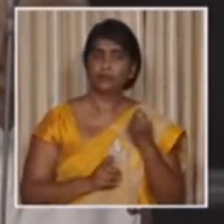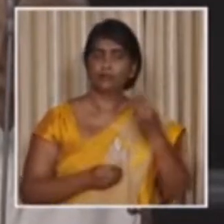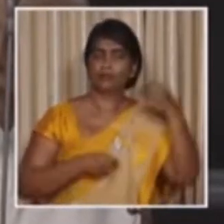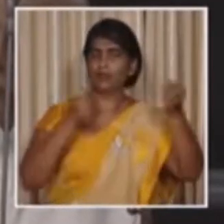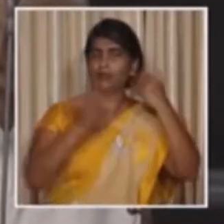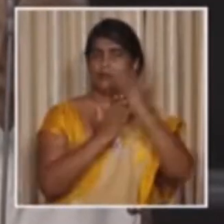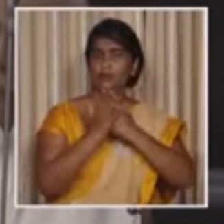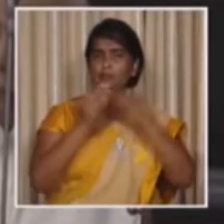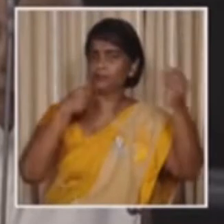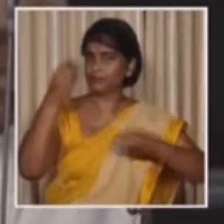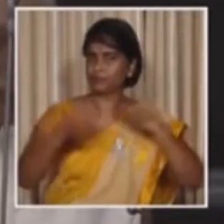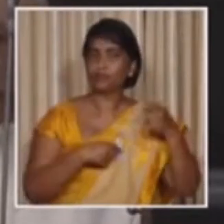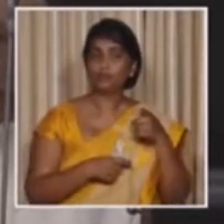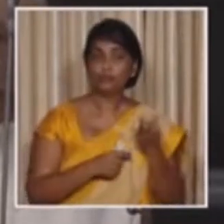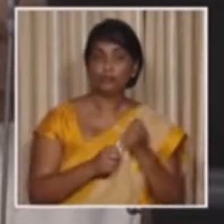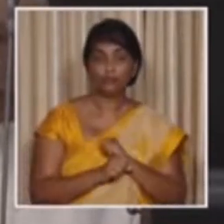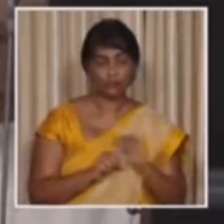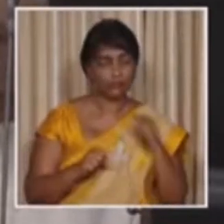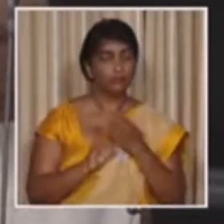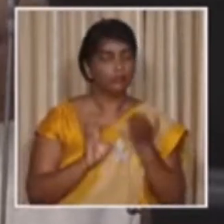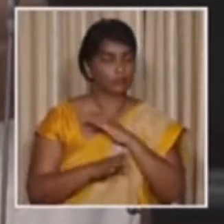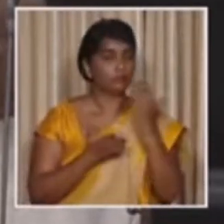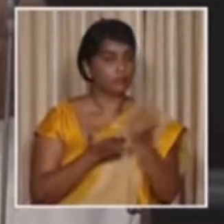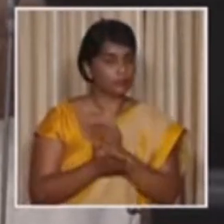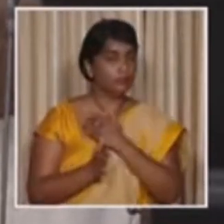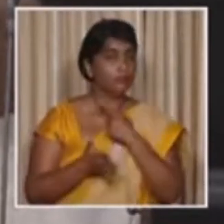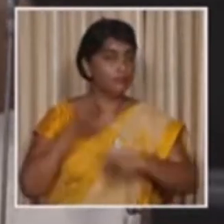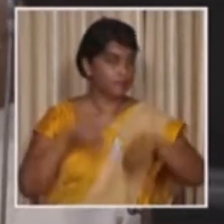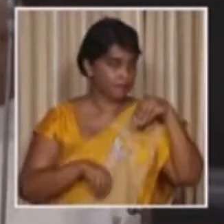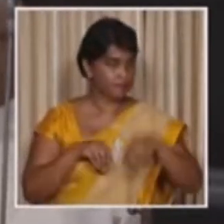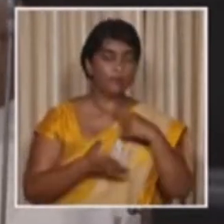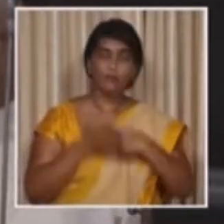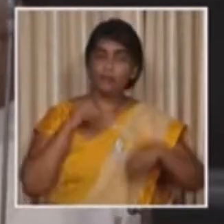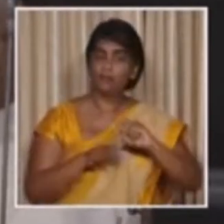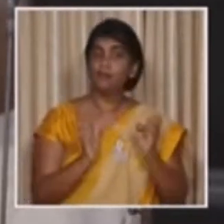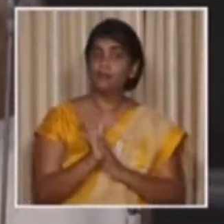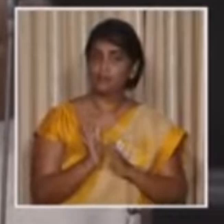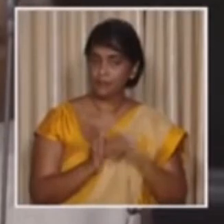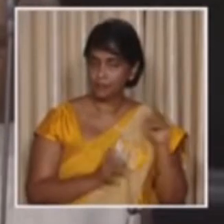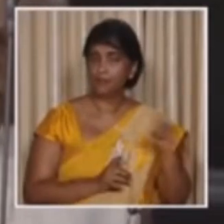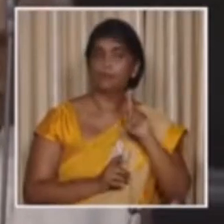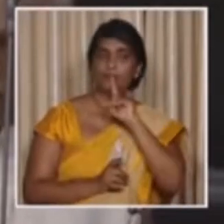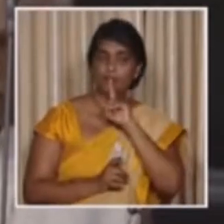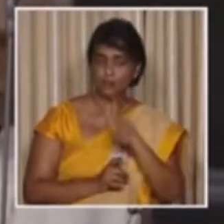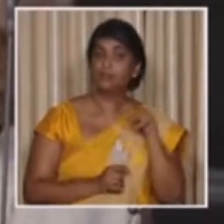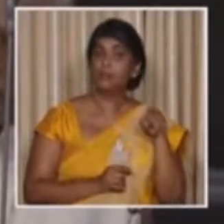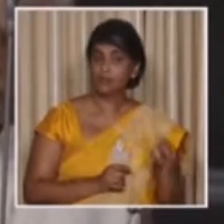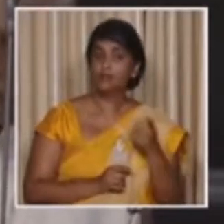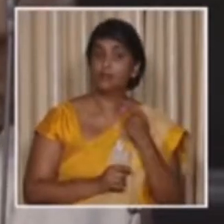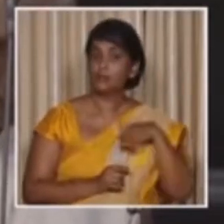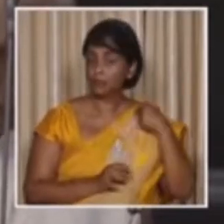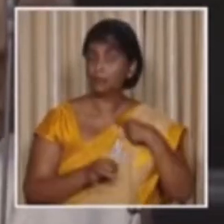එවන්නේ. මේක මුදල් නොති වුණත් ඒ කාලේ වෙන්කරේ මැතිවරණය කියලා. ඒකට මැතිවරණ කොමිසමෙන් කියන්න ඕනේ. මෙන්න මේ